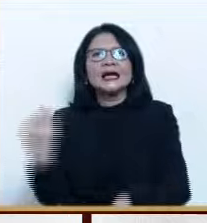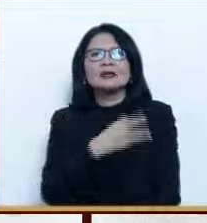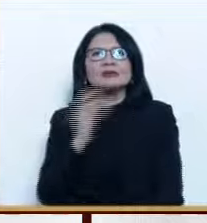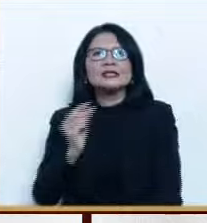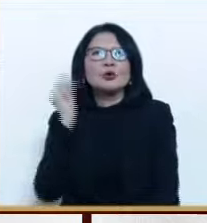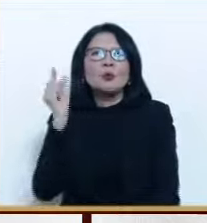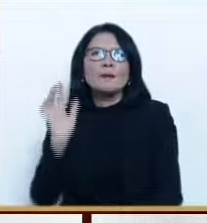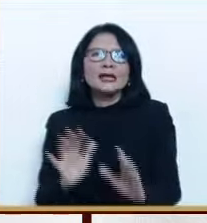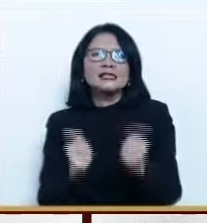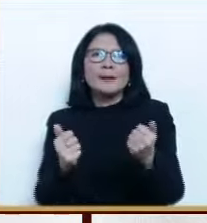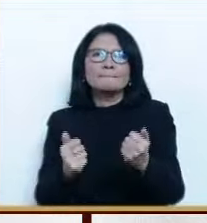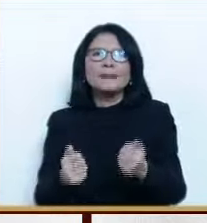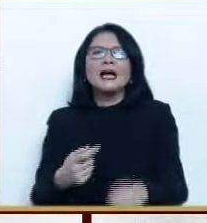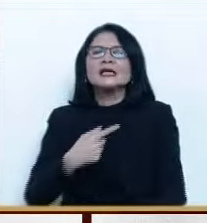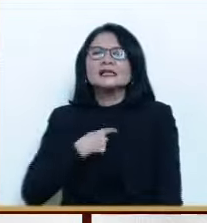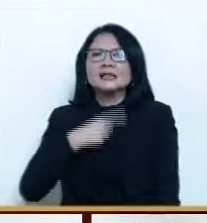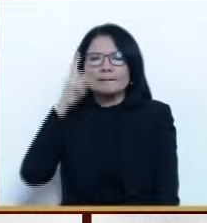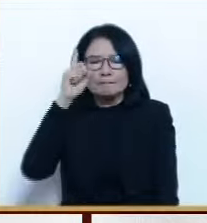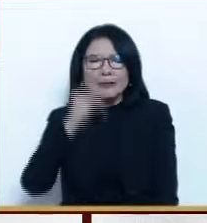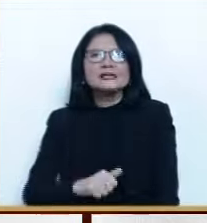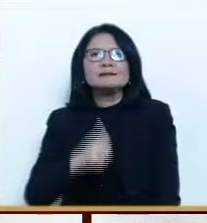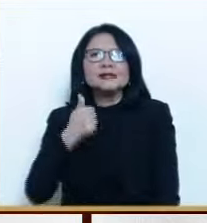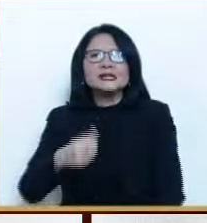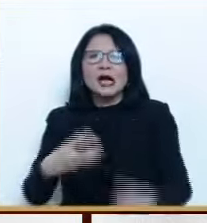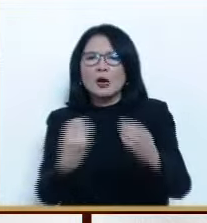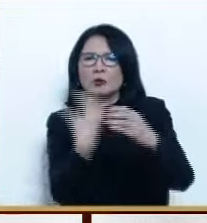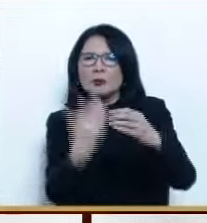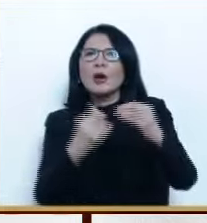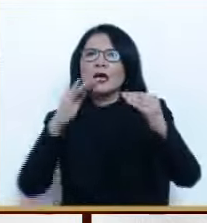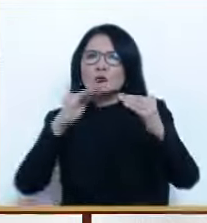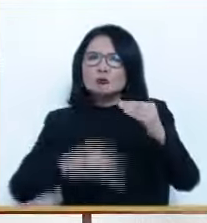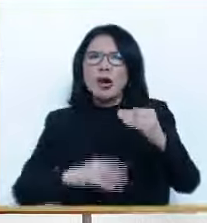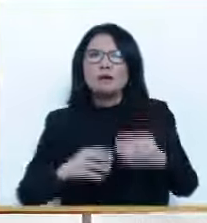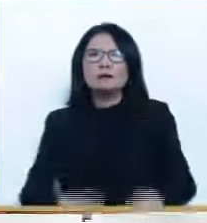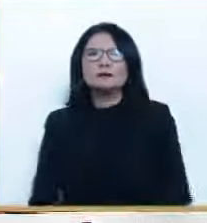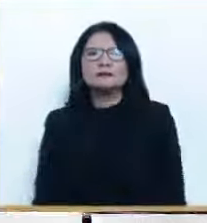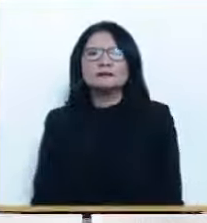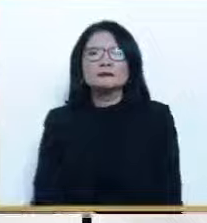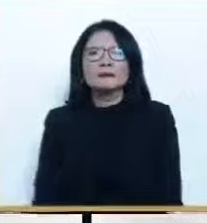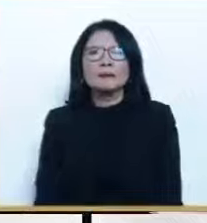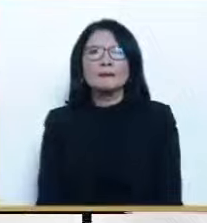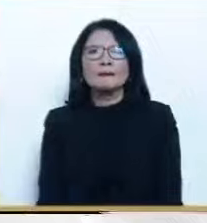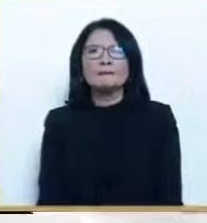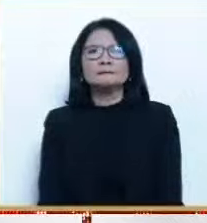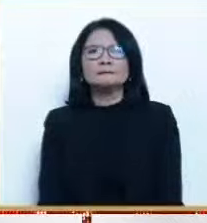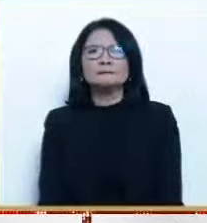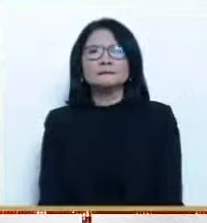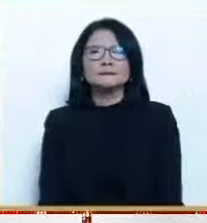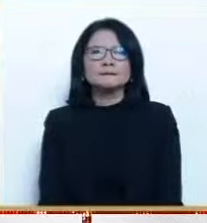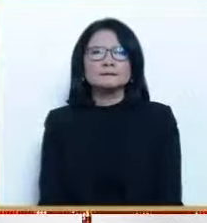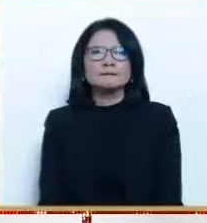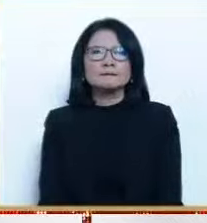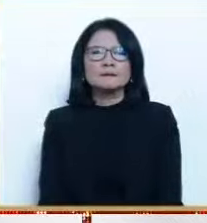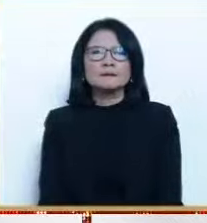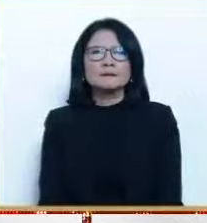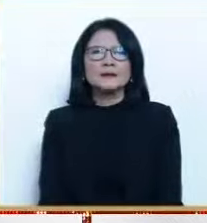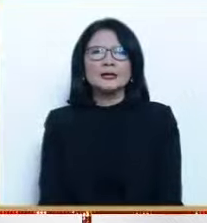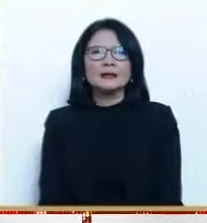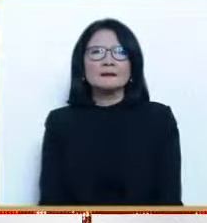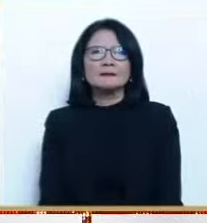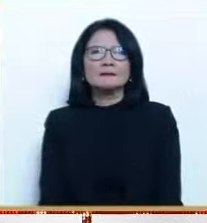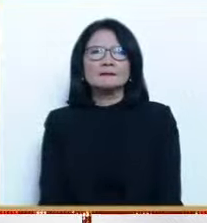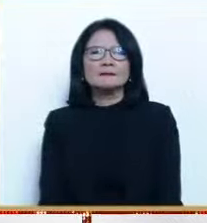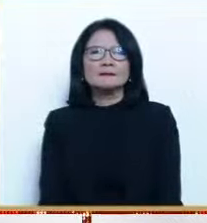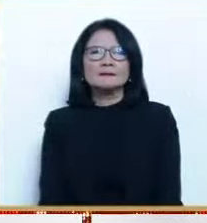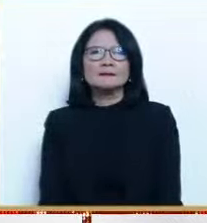tersedia Saya yakin itu akan mengurangi emisi Terima kasih baik waktu sudah habis Terima kasih calon gubernur sudah